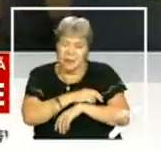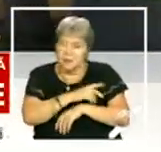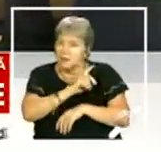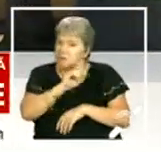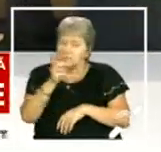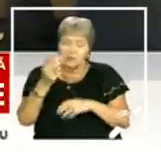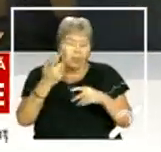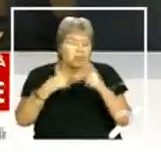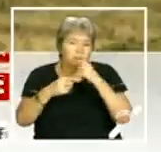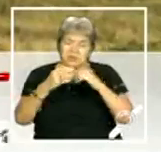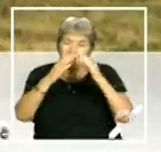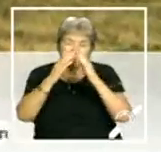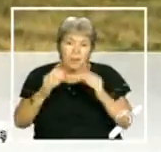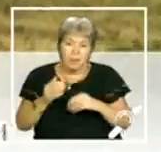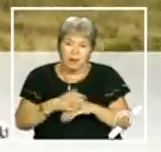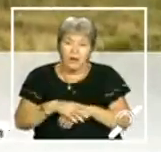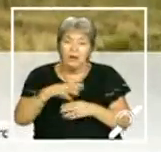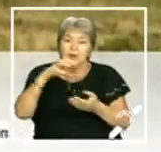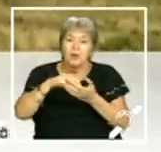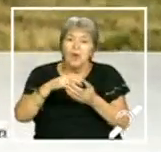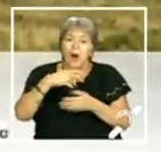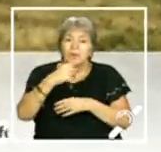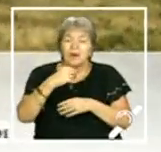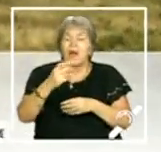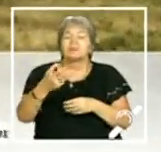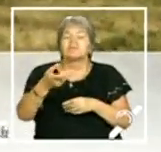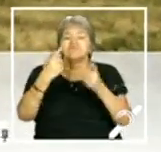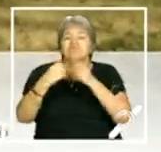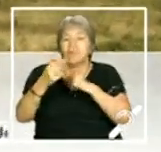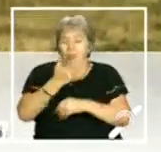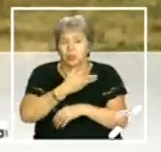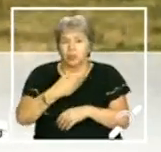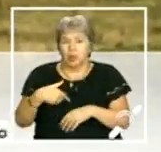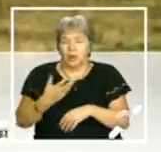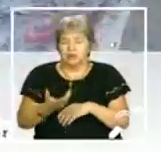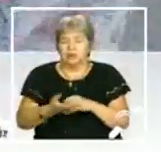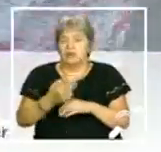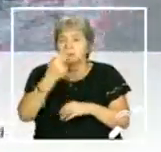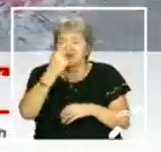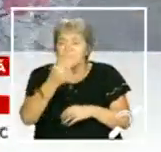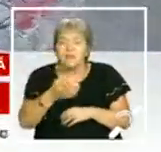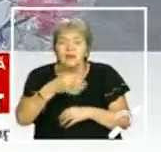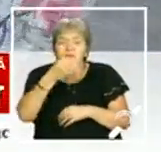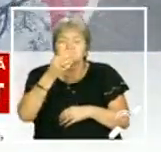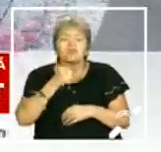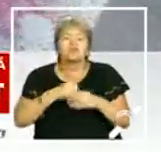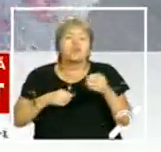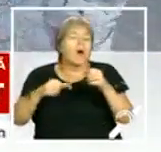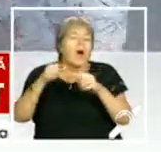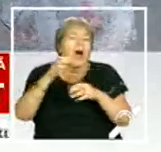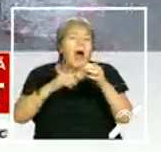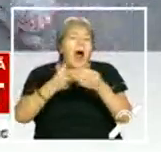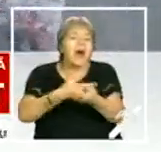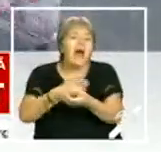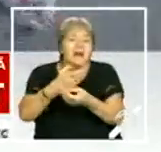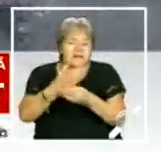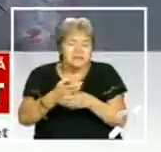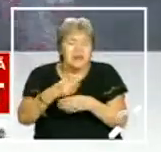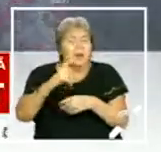tabără. Grupul de cercetași a plecat înapoi la București. În funcție de rezultatele analizelor, Direcția Sanitară